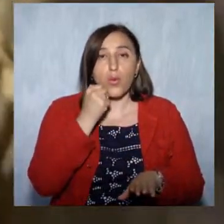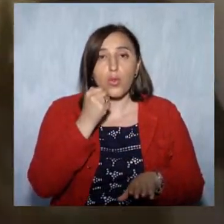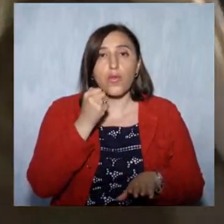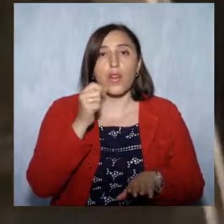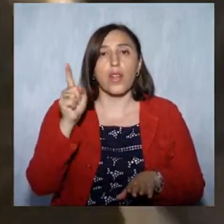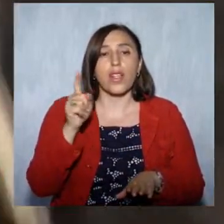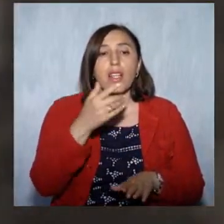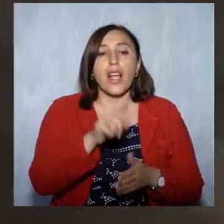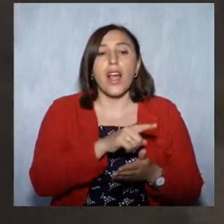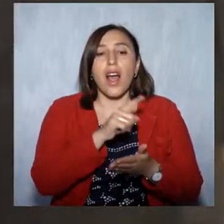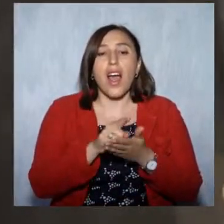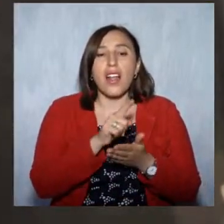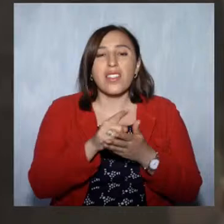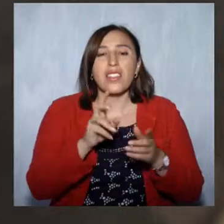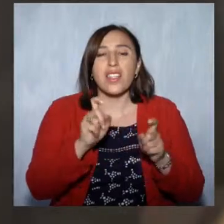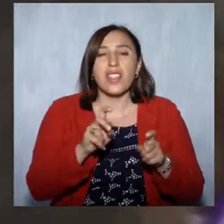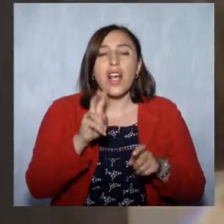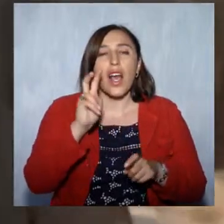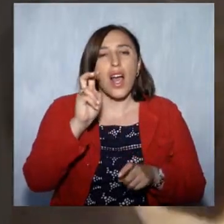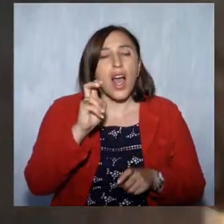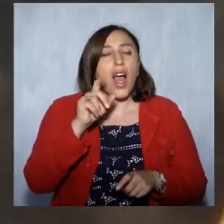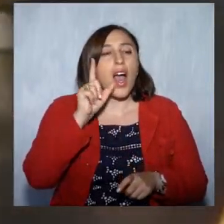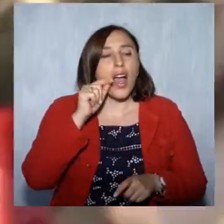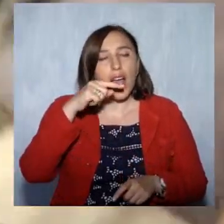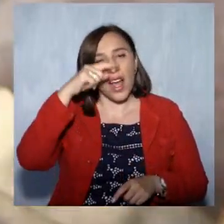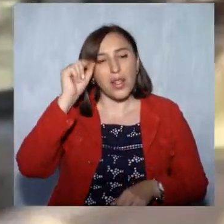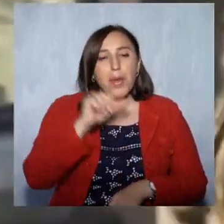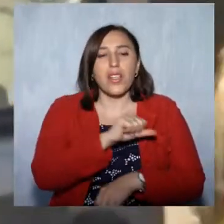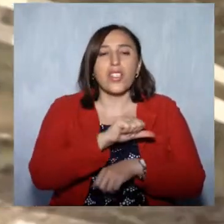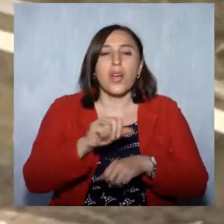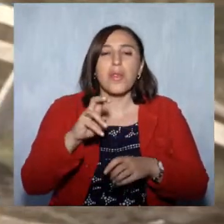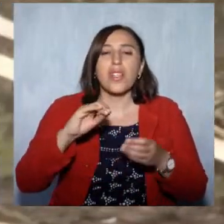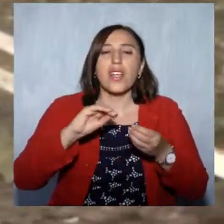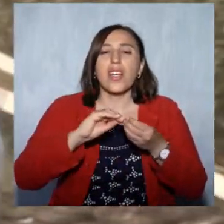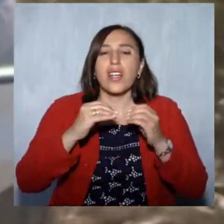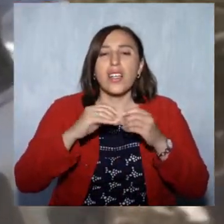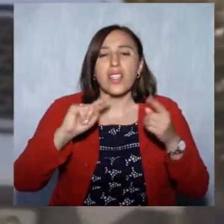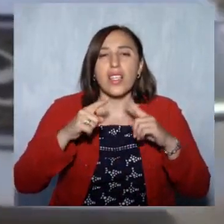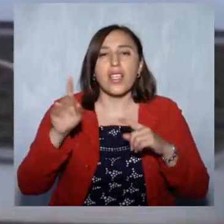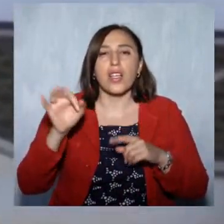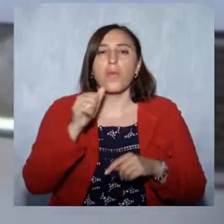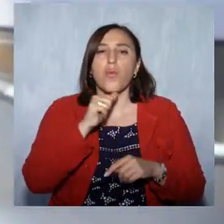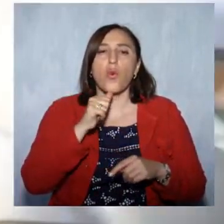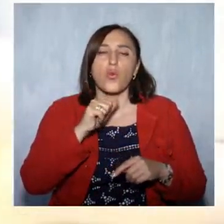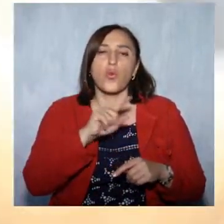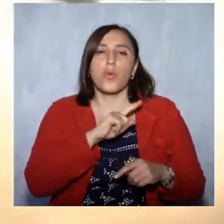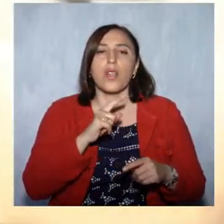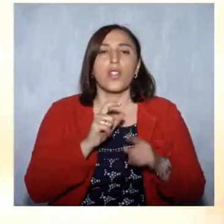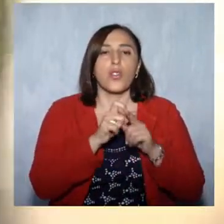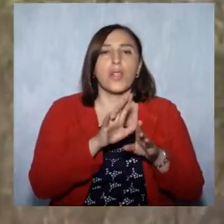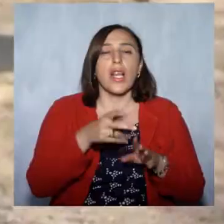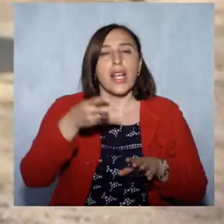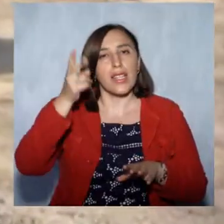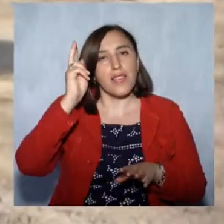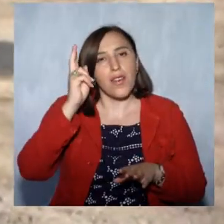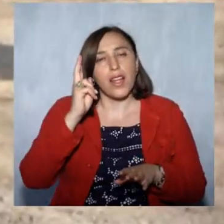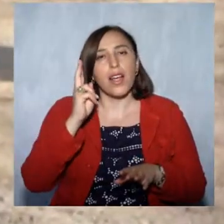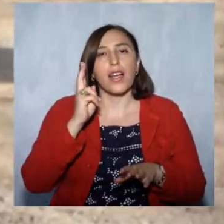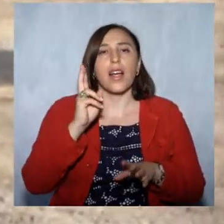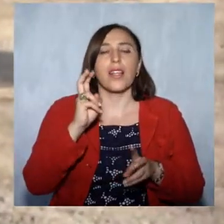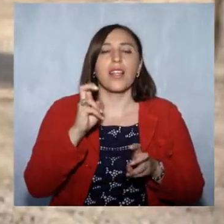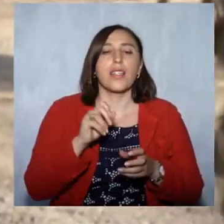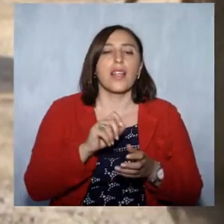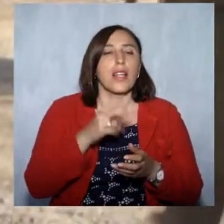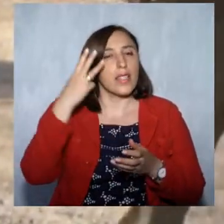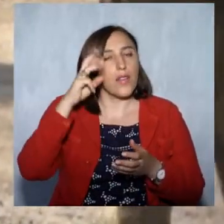գերադասում է շրջանցել Ղարաբաղում և հայ-ադրբեջանական սահմանին ծագող սուր խնդիրները և դիվանագիտական մեկնաբանությունները